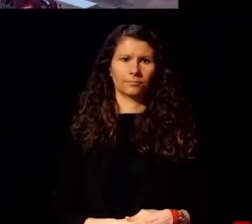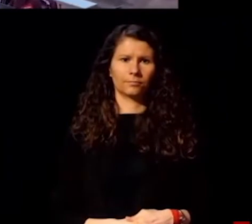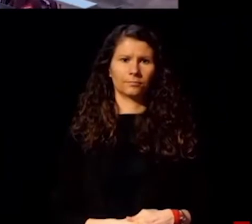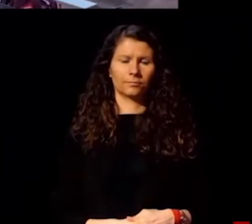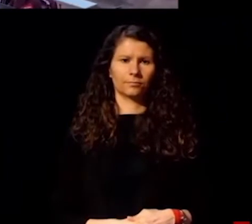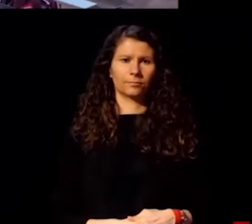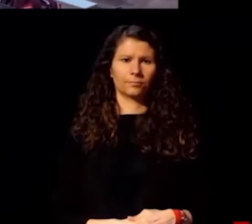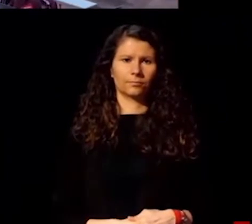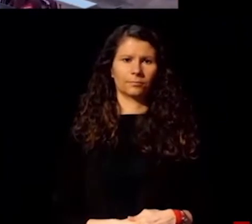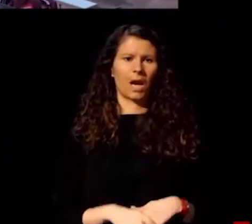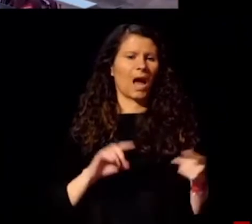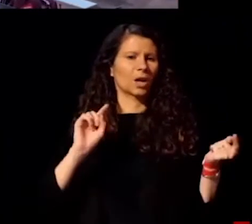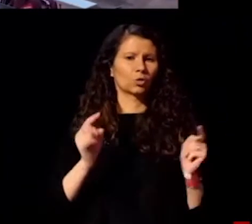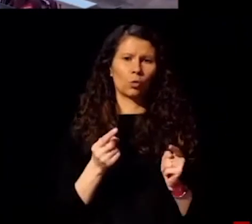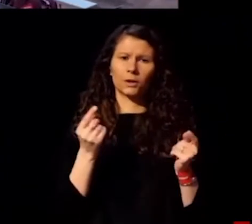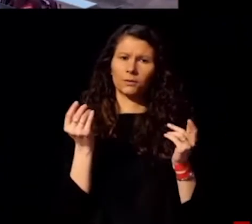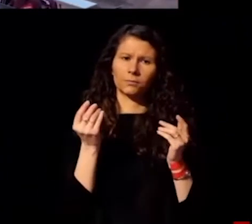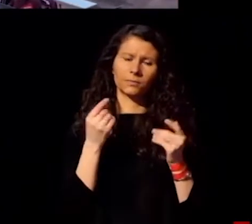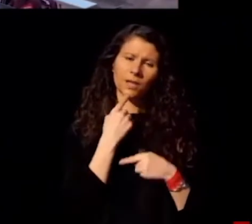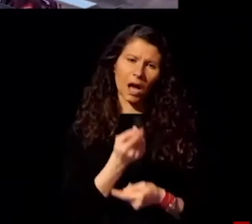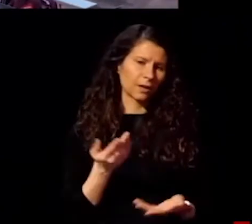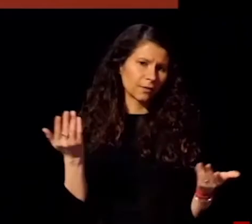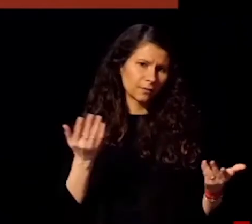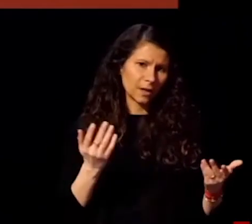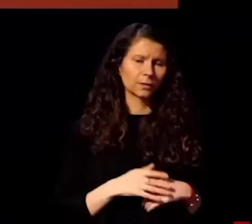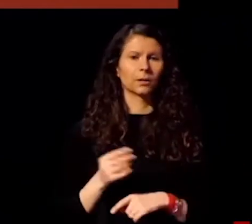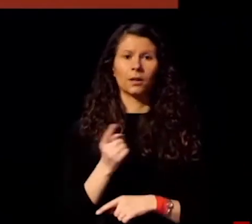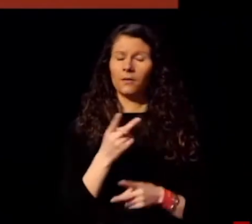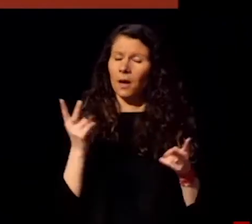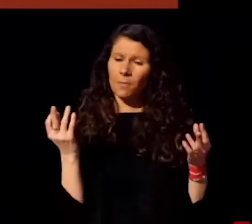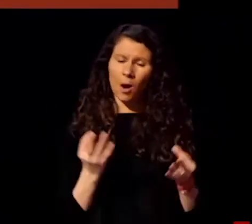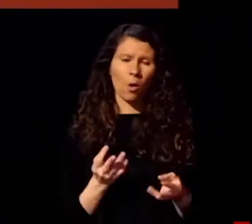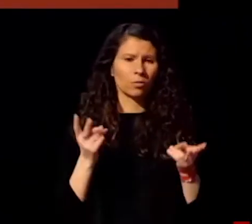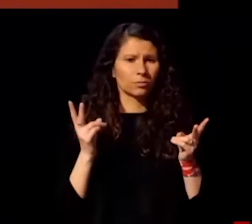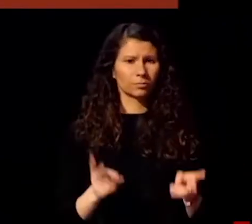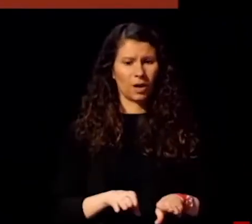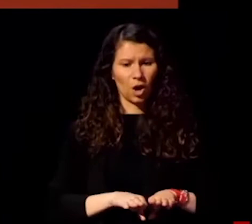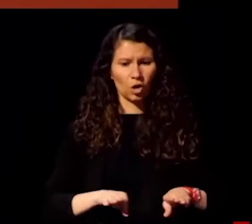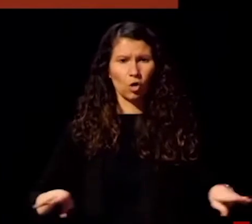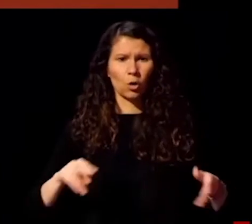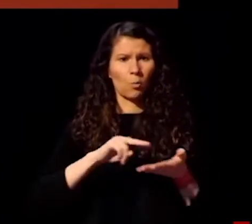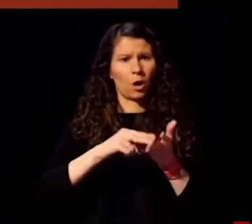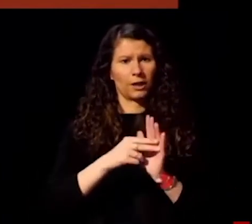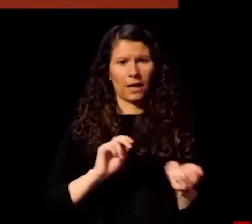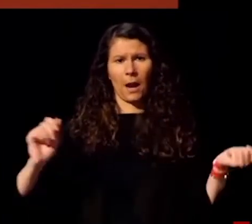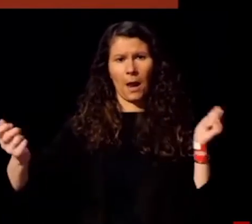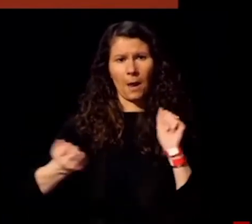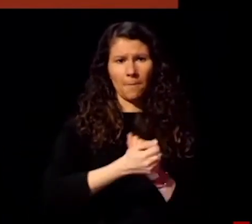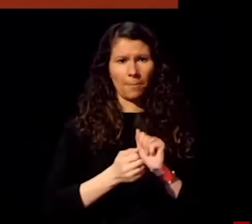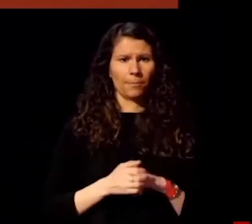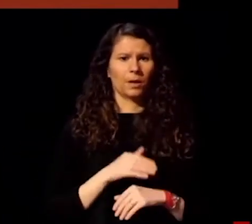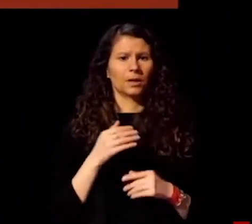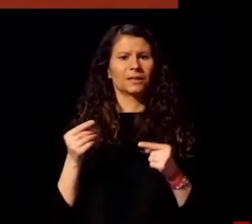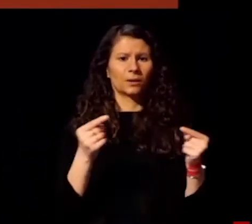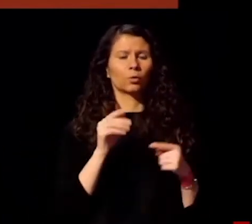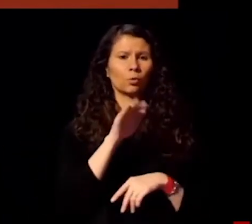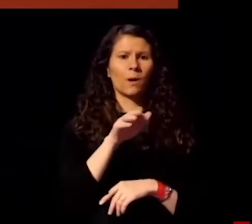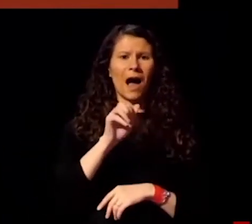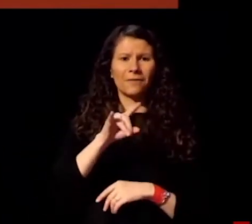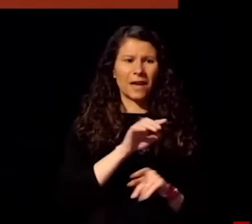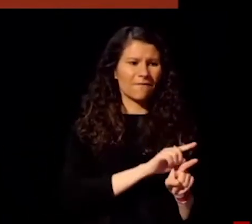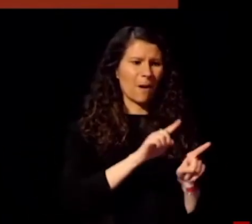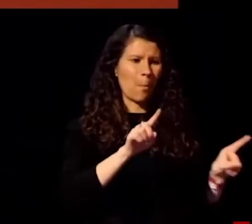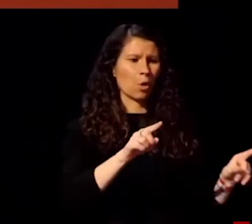kurzum wir brauchen einen grundlegenden politikwechsel debatten über alf die verbote helfen dabei